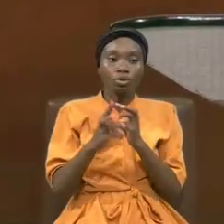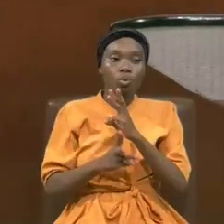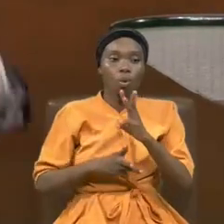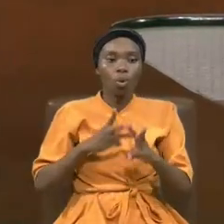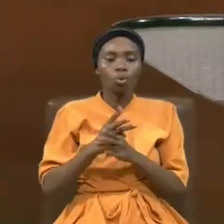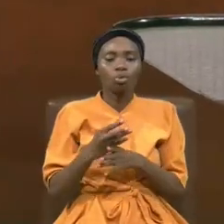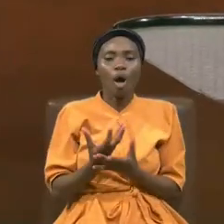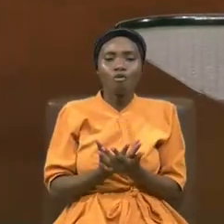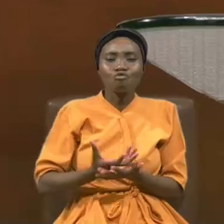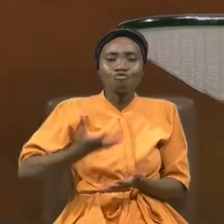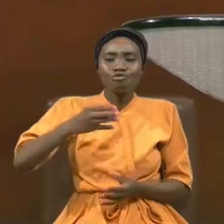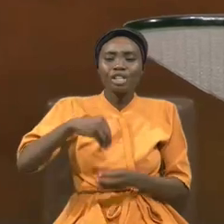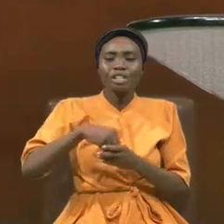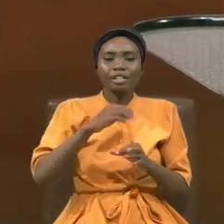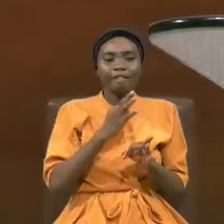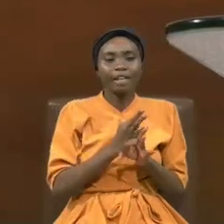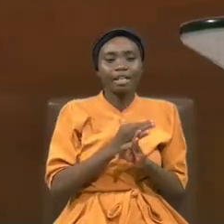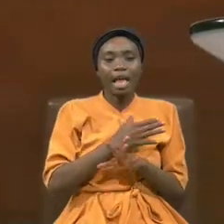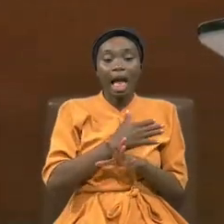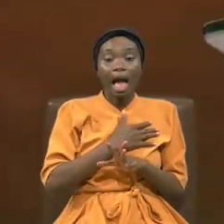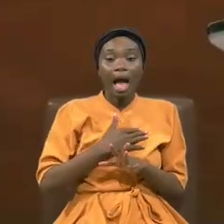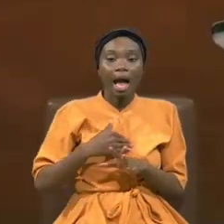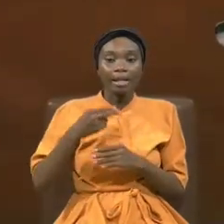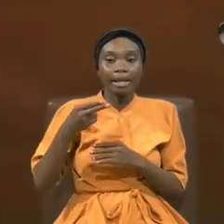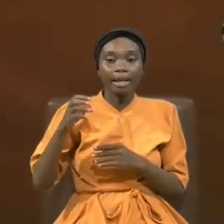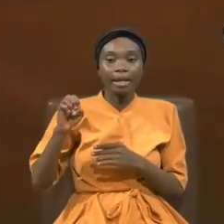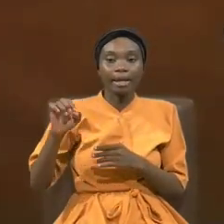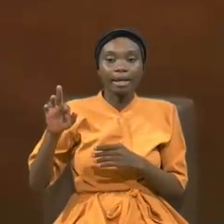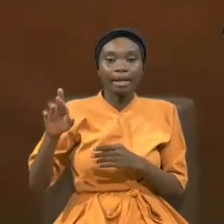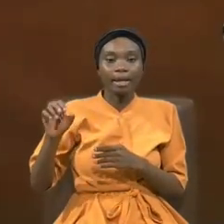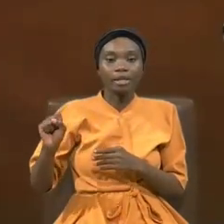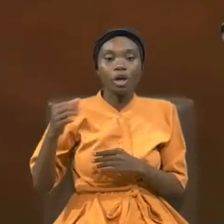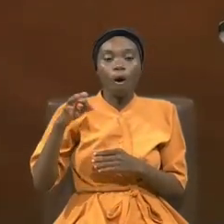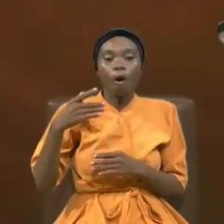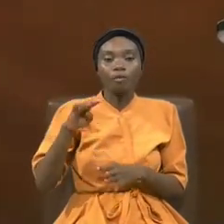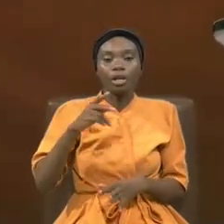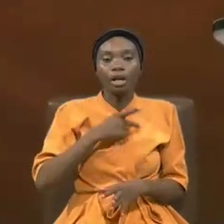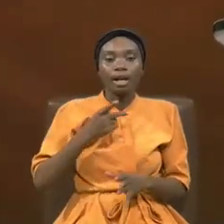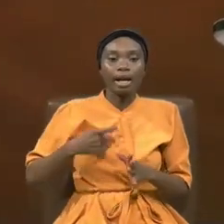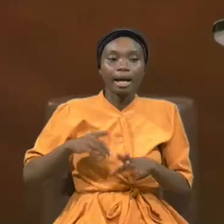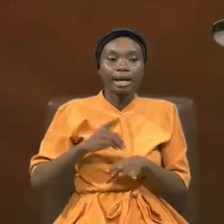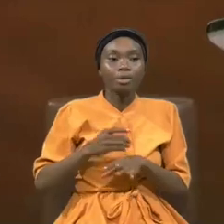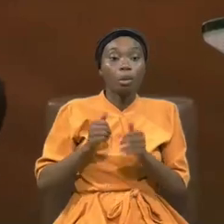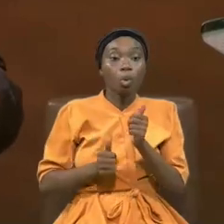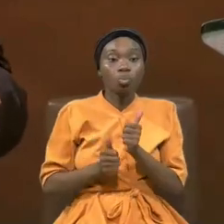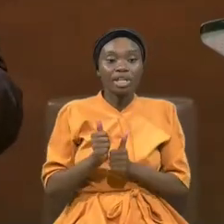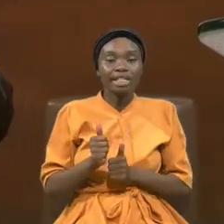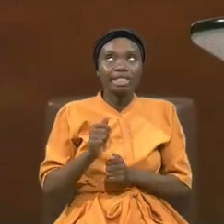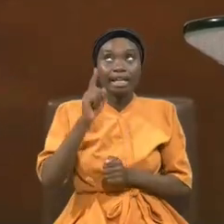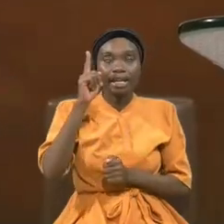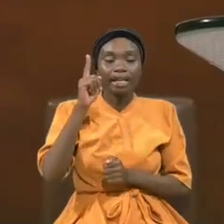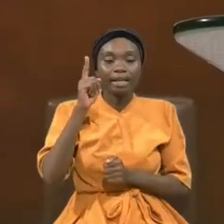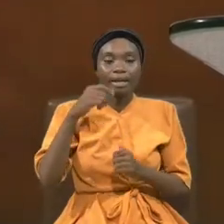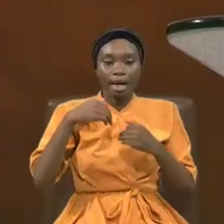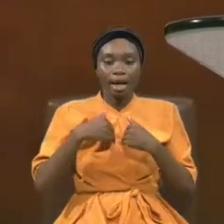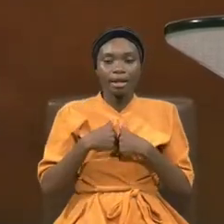pauvres aux yeux du monde pour qu'ils soient riches en la foi et héritiers du